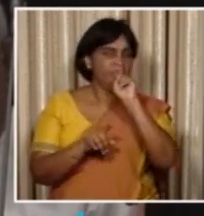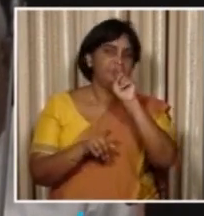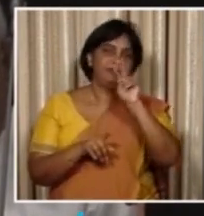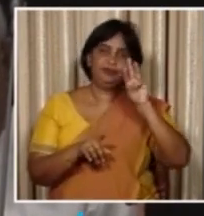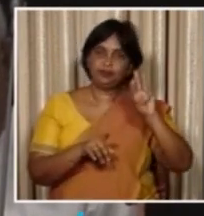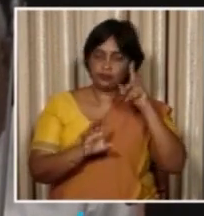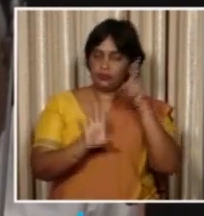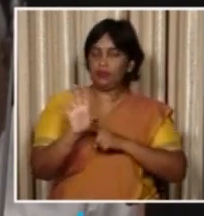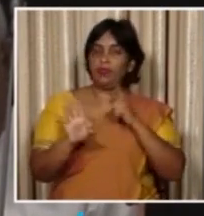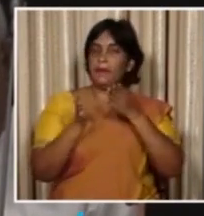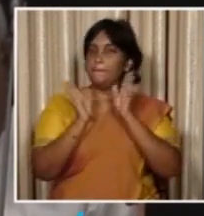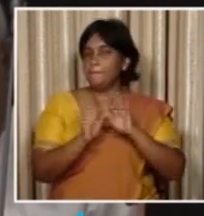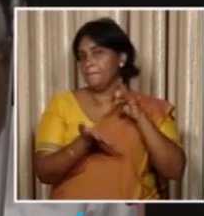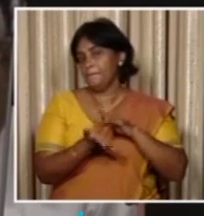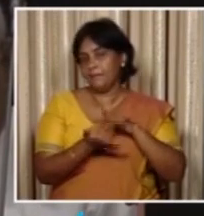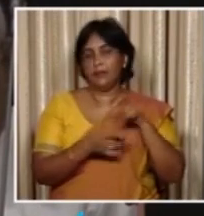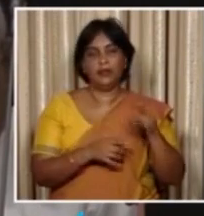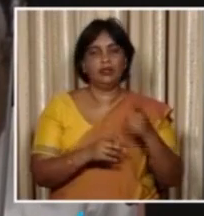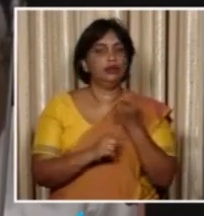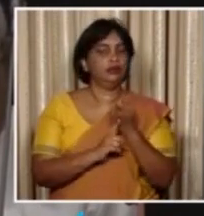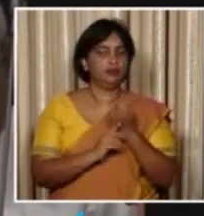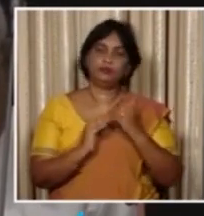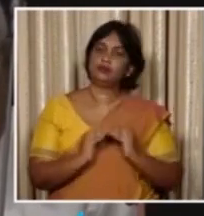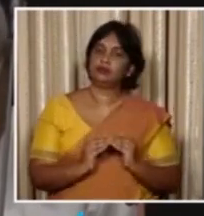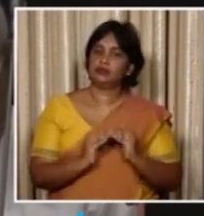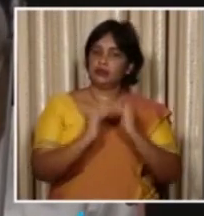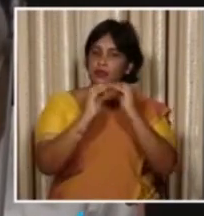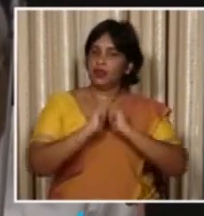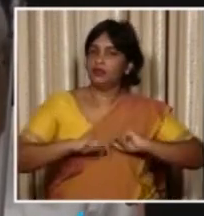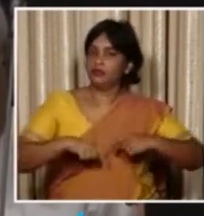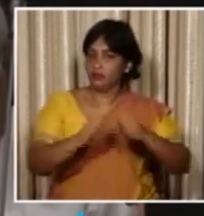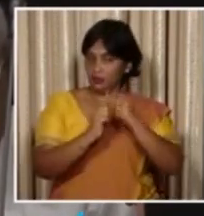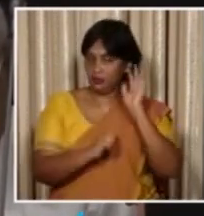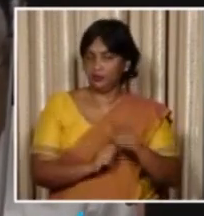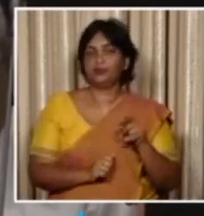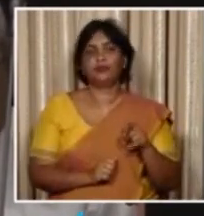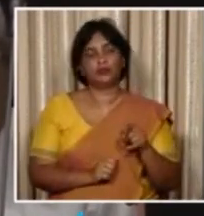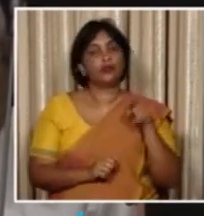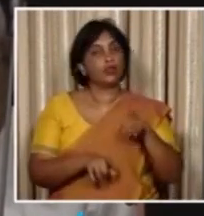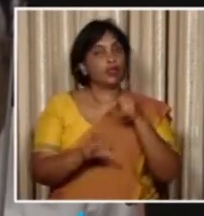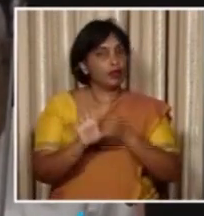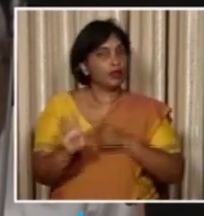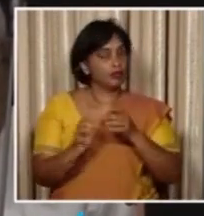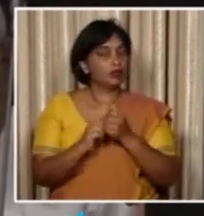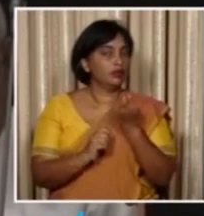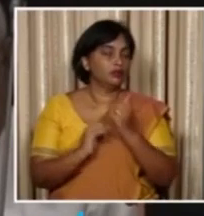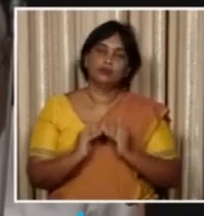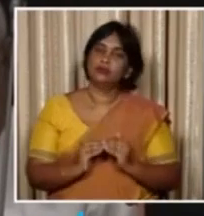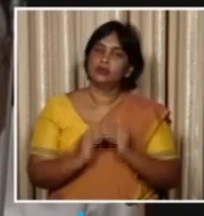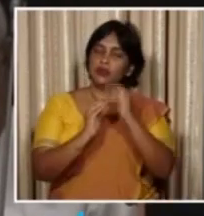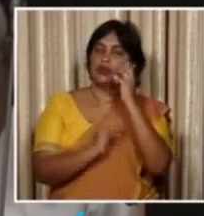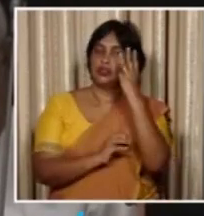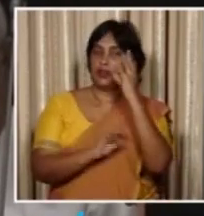ವಿಸ್ತೂರ್ಣ ವಸರೆ ಮೆದಭಾಗಿಯ ಸಿಟ ಆರ್ಥಿಕ ವರ್ಧನೆಯ ಗಮನ ಆರಂಭವೀ ತಿಬೆನೋ ಮೆಮ ವರ್ಷ ಆರ್ಥಿಕ ವರ್ಧನೆಯ